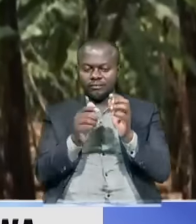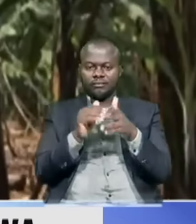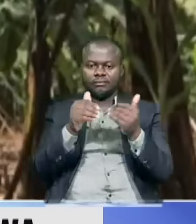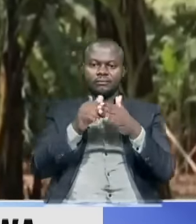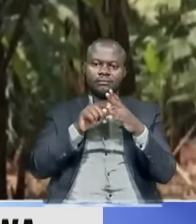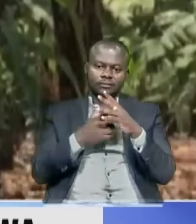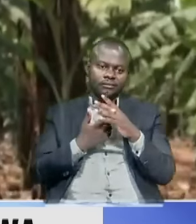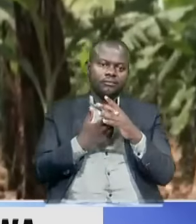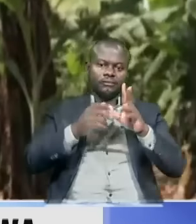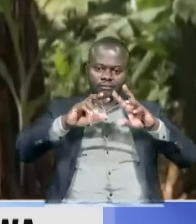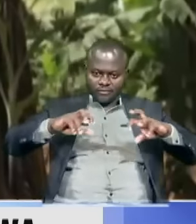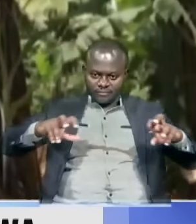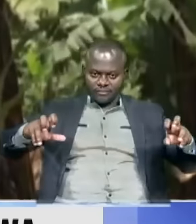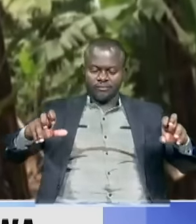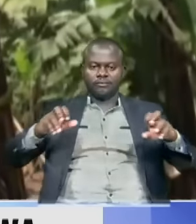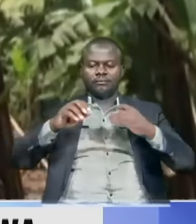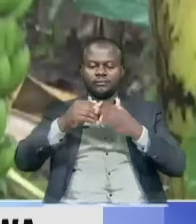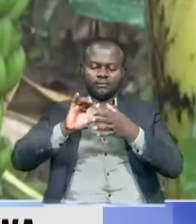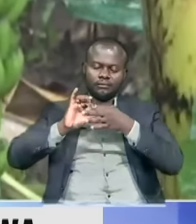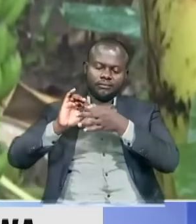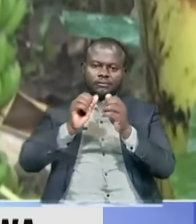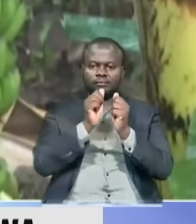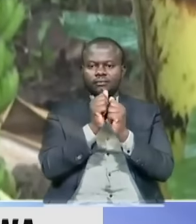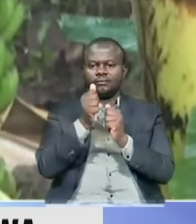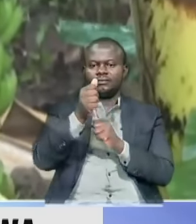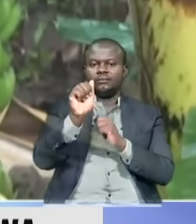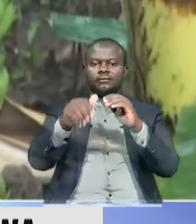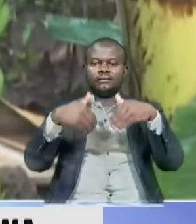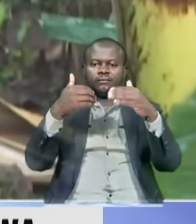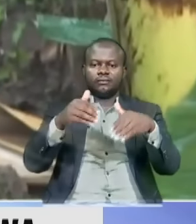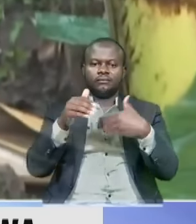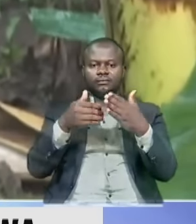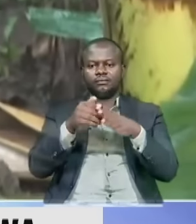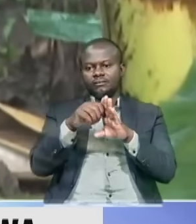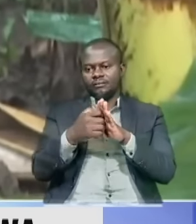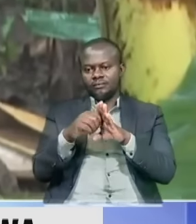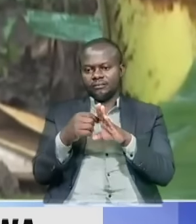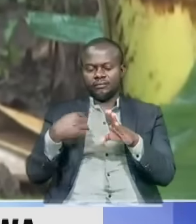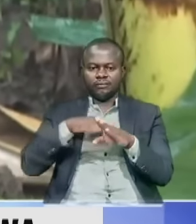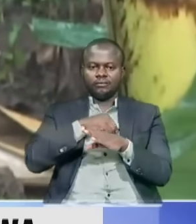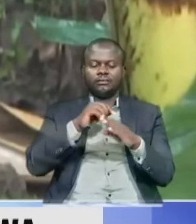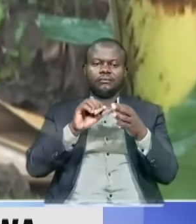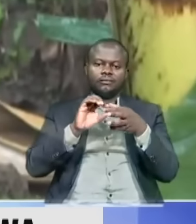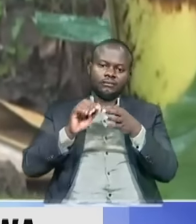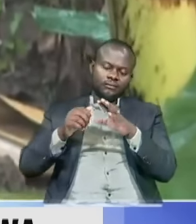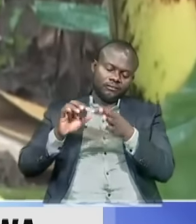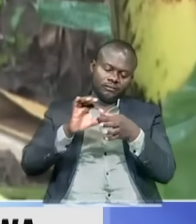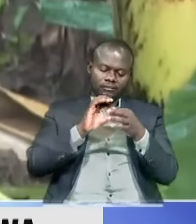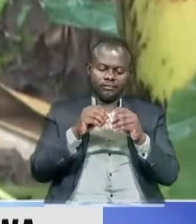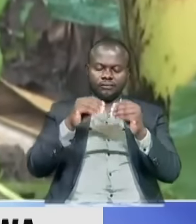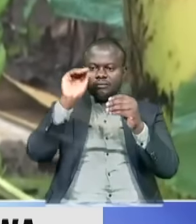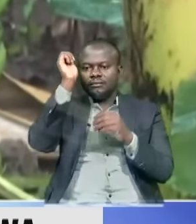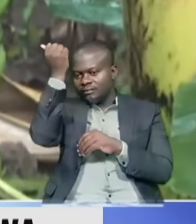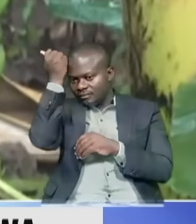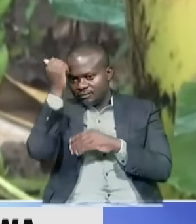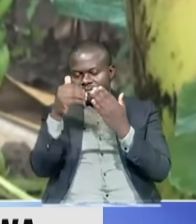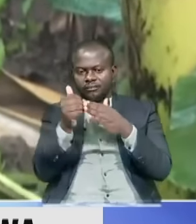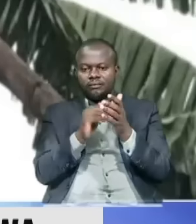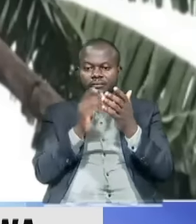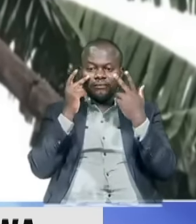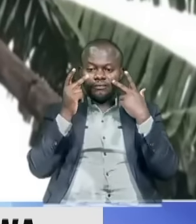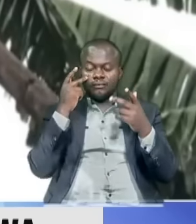Baratangiye rero kubisuzuma dufatanyije n'abo bahinga urutoki, dufatanyije n'abatanga ubwishingizi,